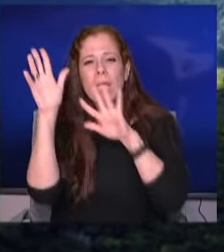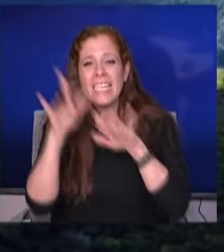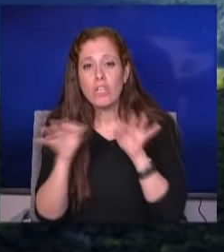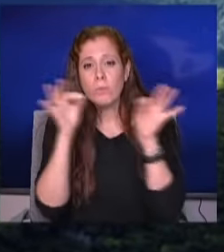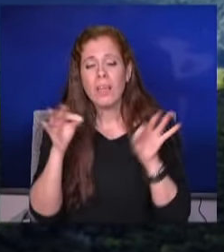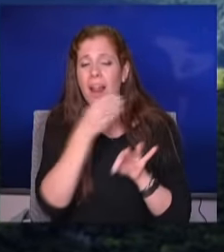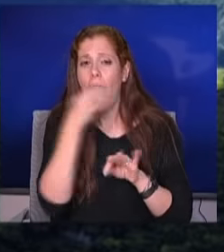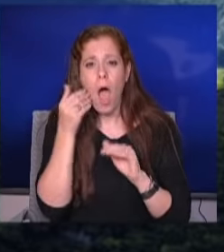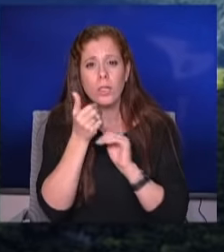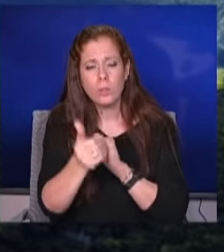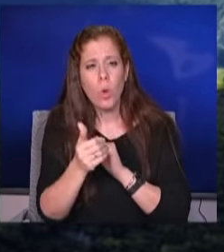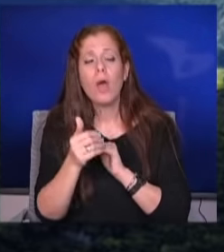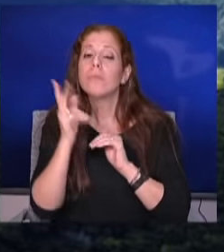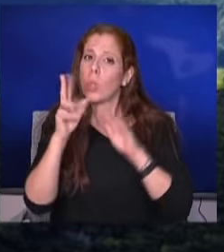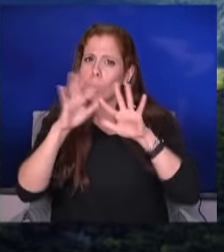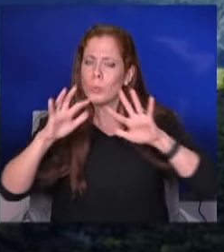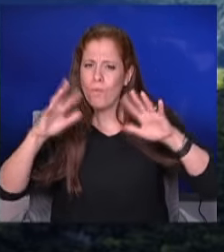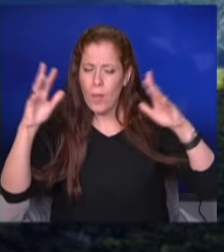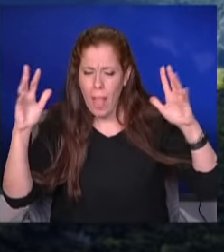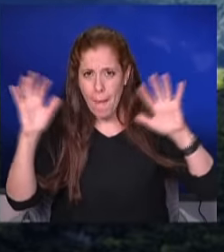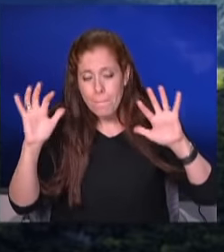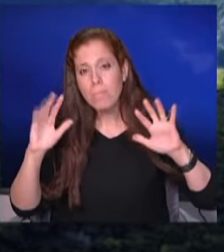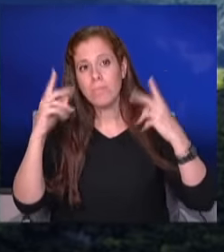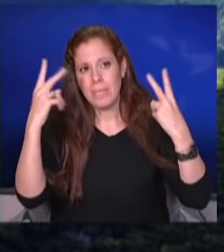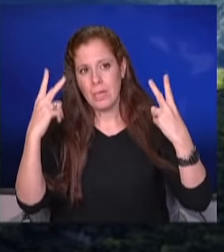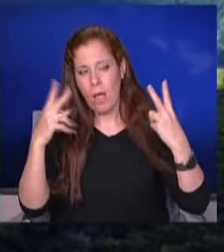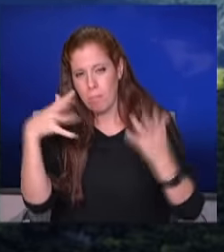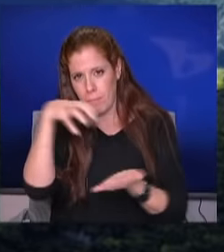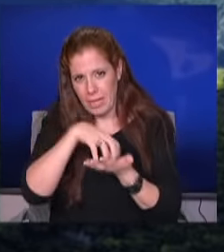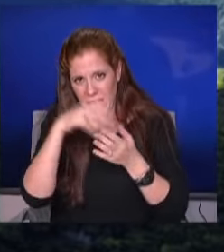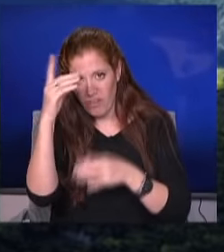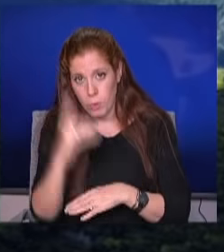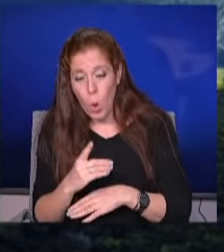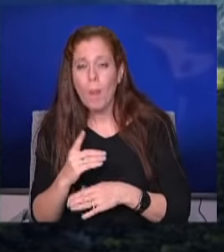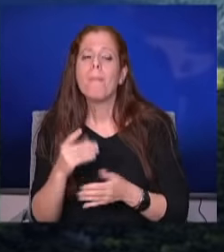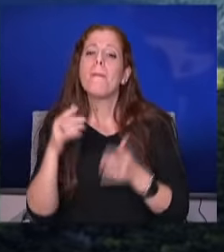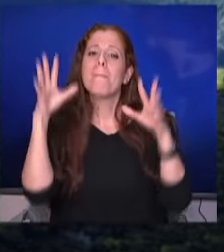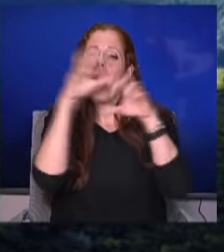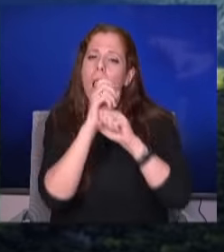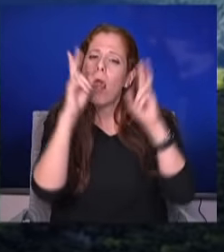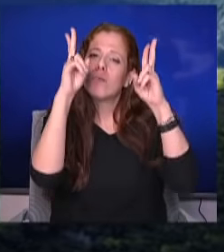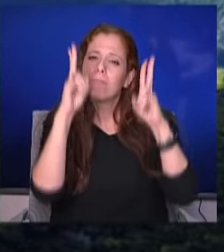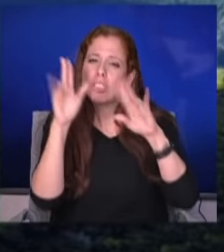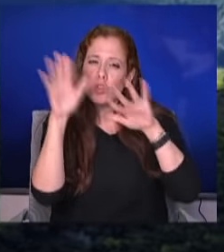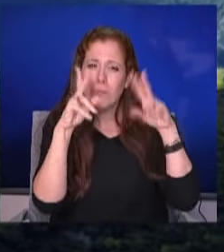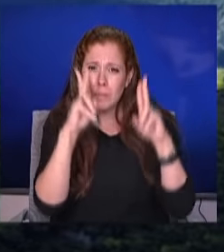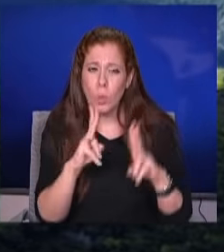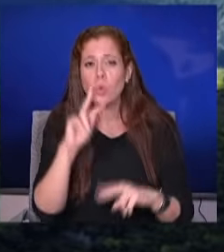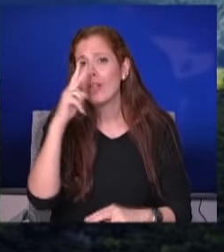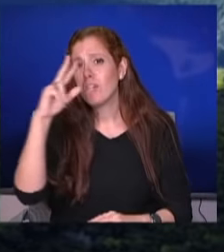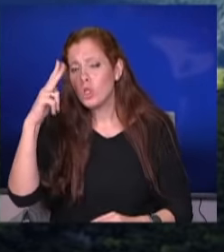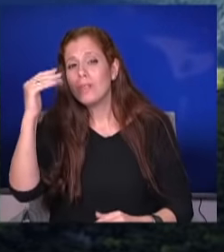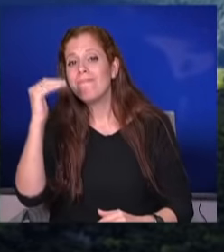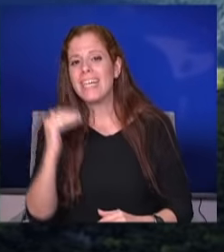הצהריים, ייתכנו סופות רעמים, בעיקר במרכז הארץ ובדרום, במהלך הלילה, הגשמים ייפסקו בהדרגה, בימים שני ושלישי תחול ירידה